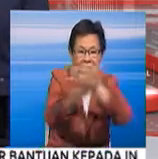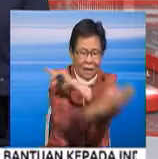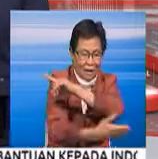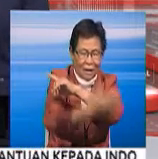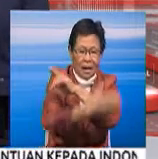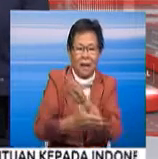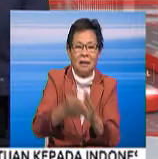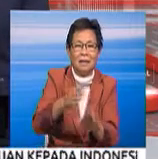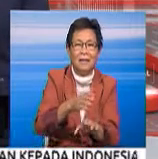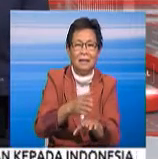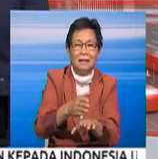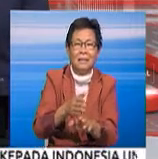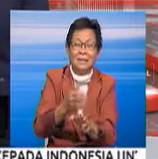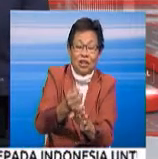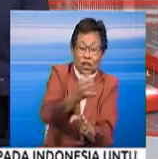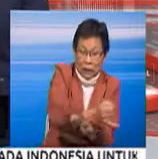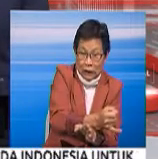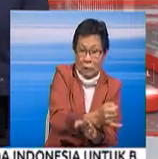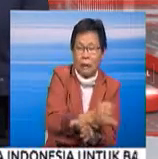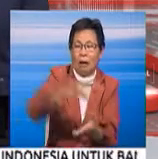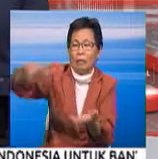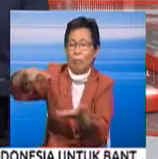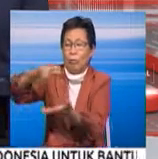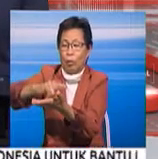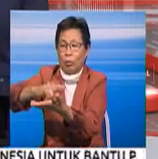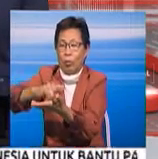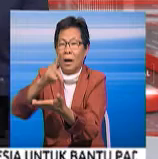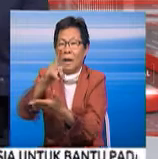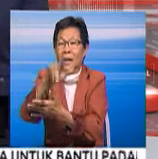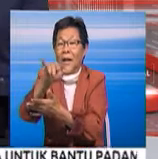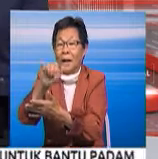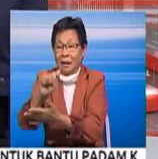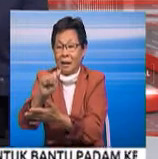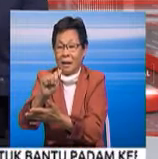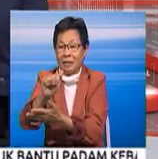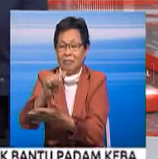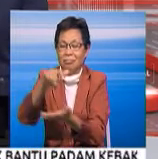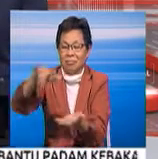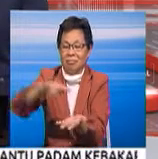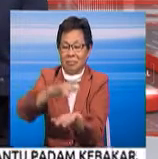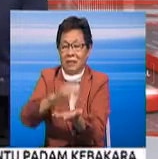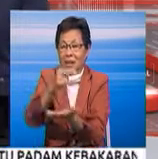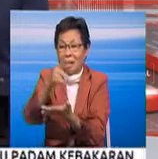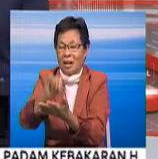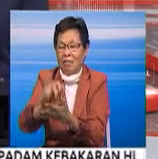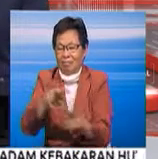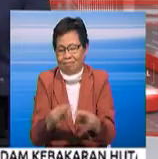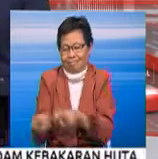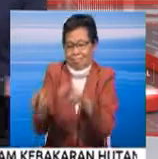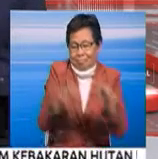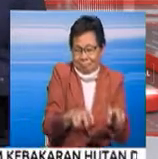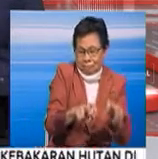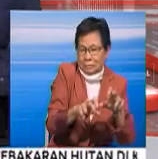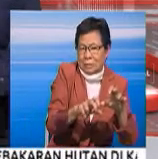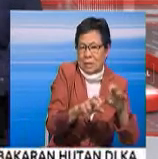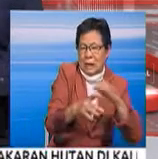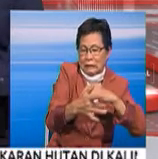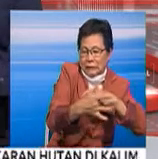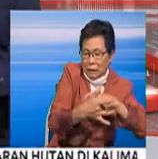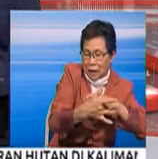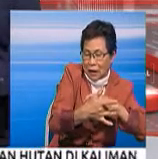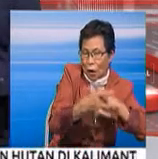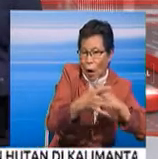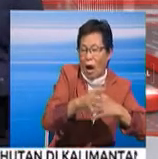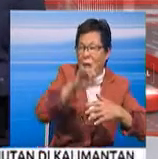negara-negara serantau dan menjadikan lapangan terbang antarabangsa Kuala Lumpur sebagai lokasi transit. Taktik tersebut